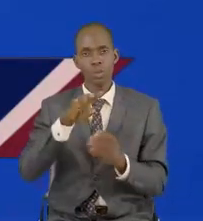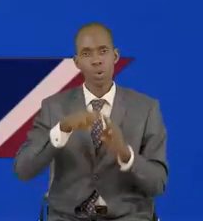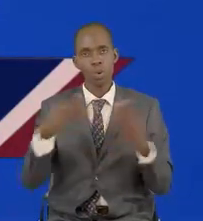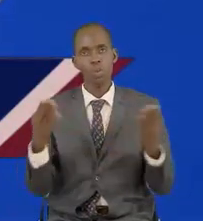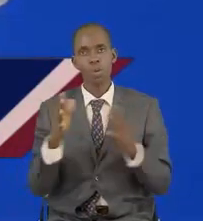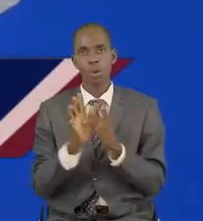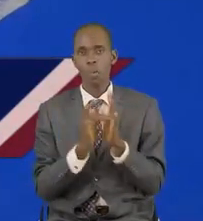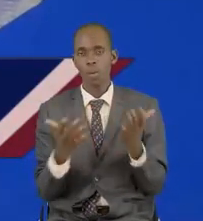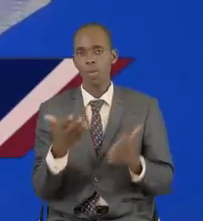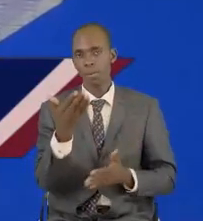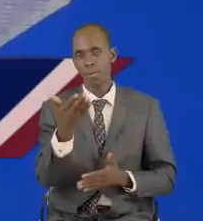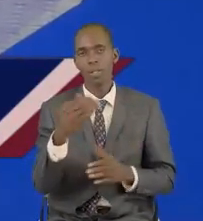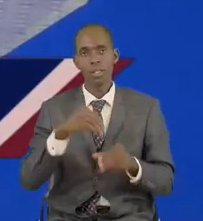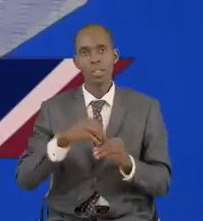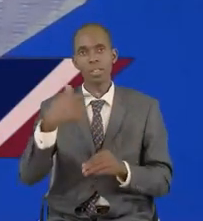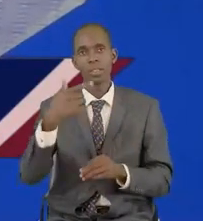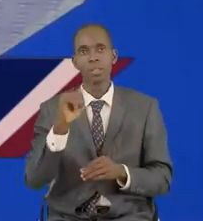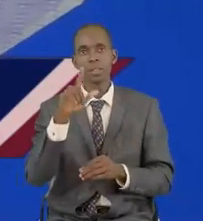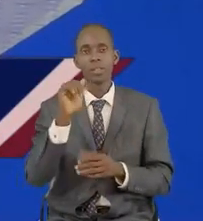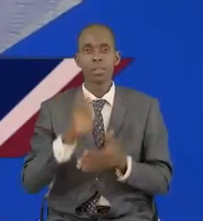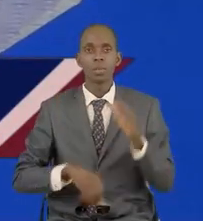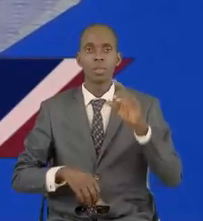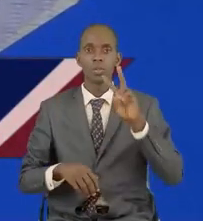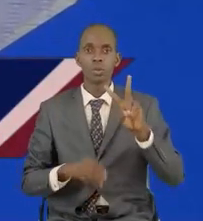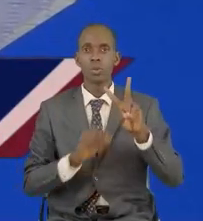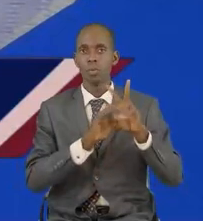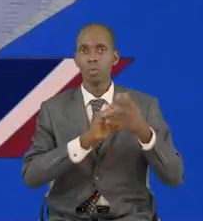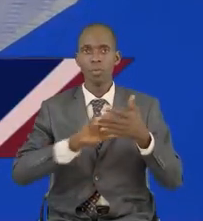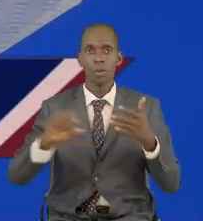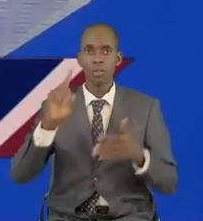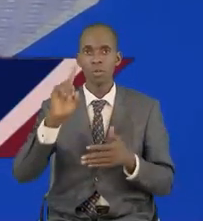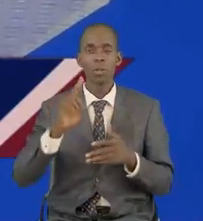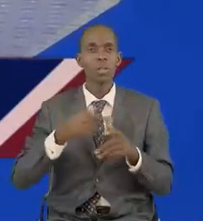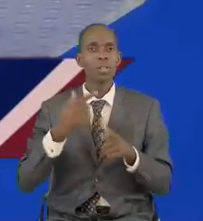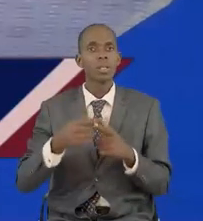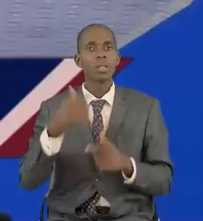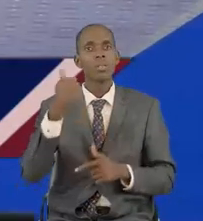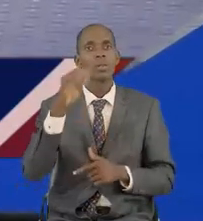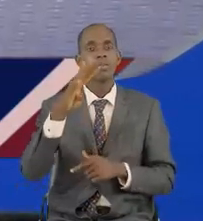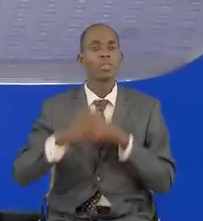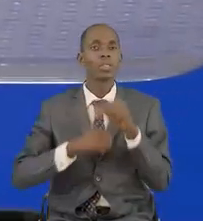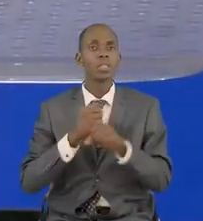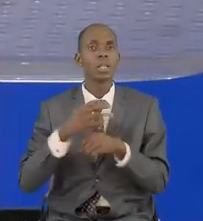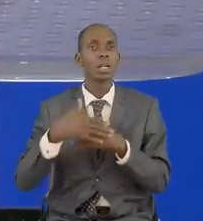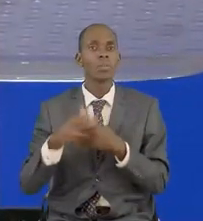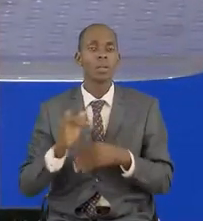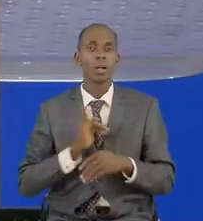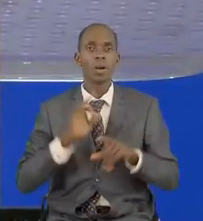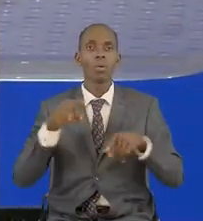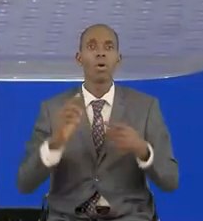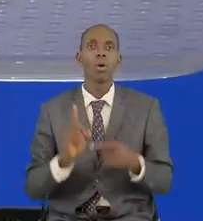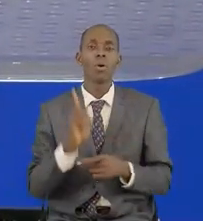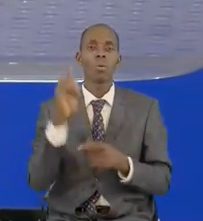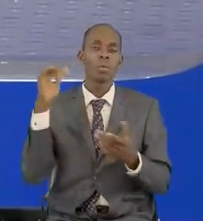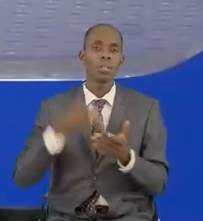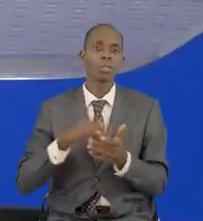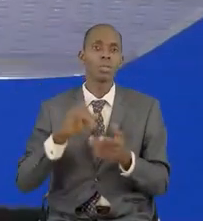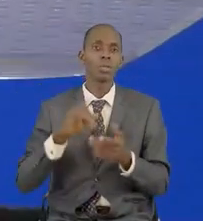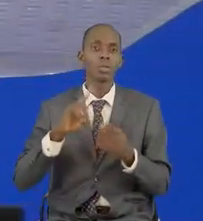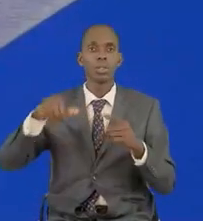comme vous ouvrez la Bible Galate de verser 1 14 ans après